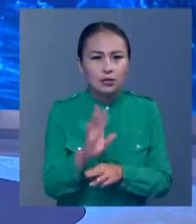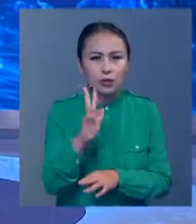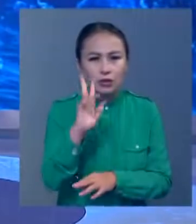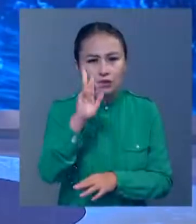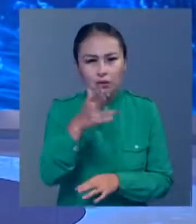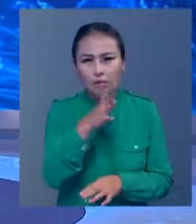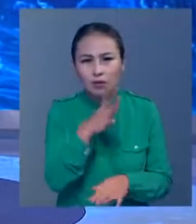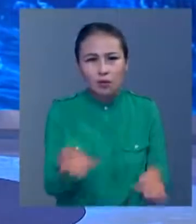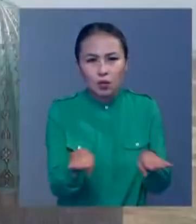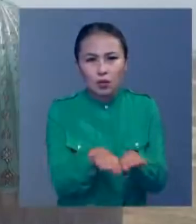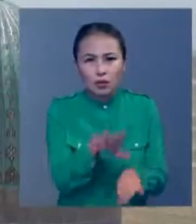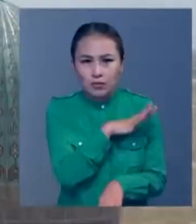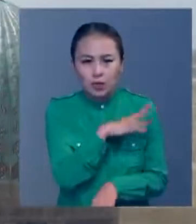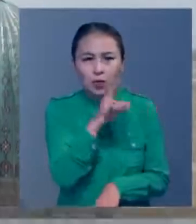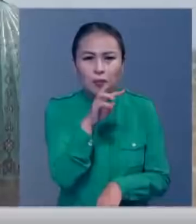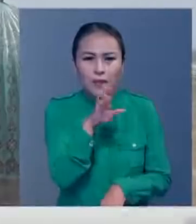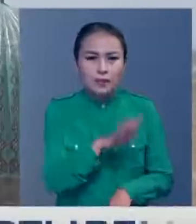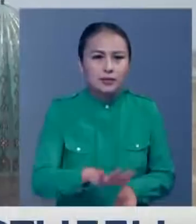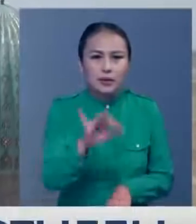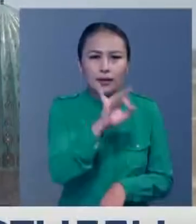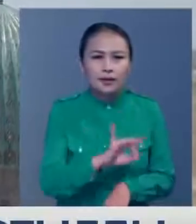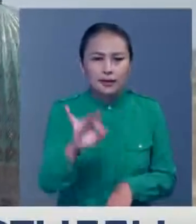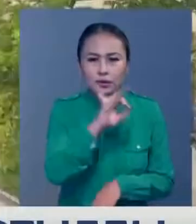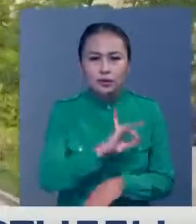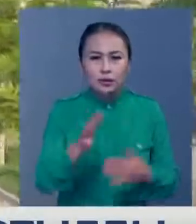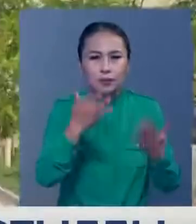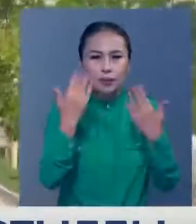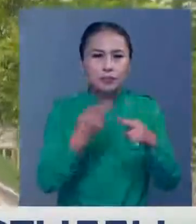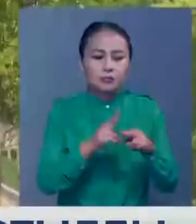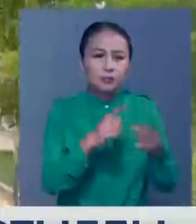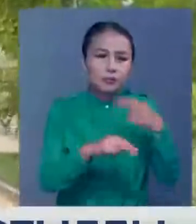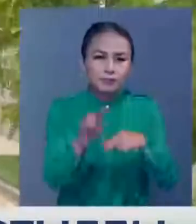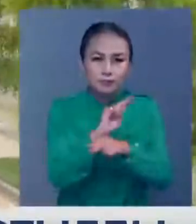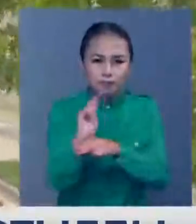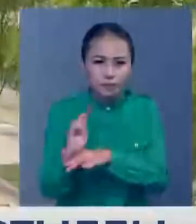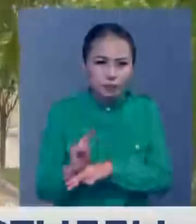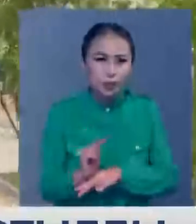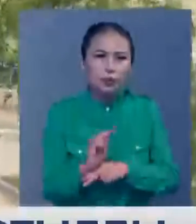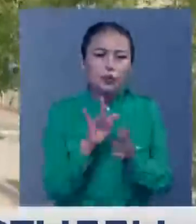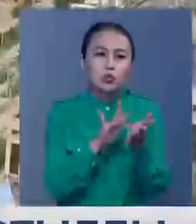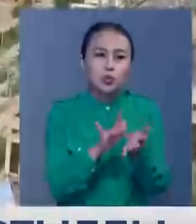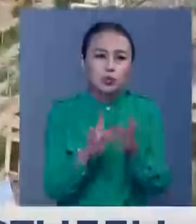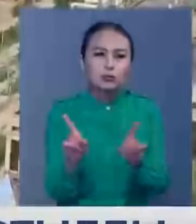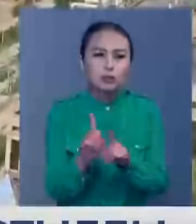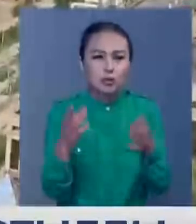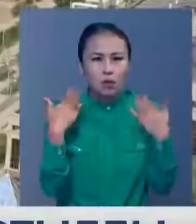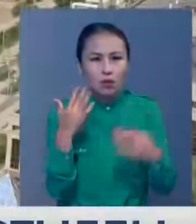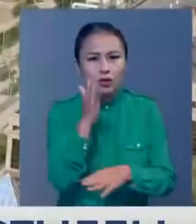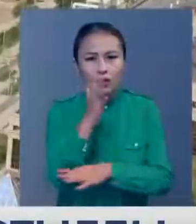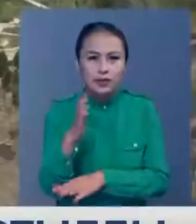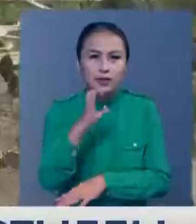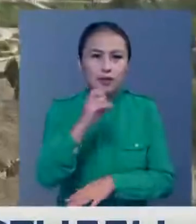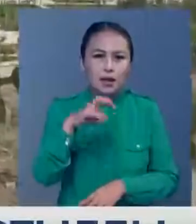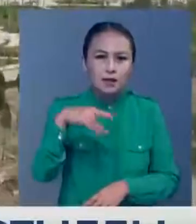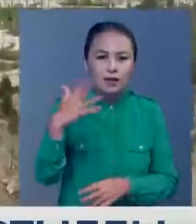тұрған. Күмбездің тарихи келбеті сақталған, желдеткіш қабаттары ретке келтірілді. Келешекте бұл маңда туристер демалатын